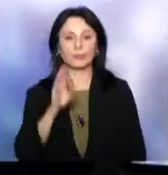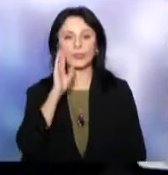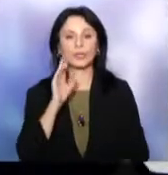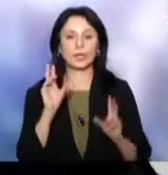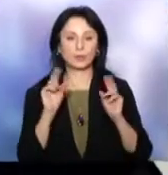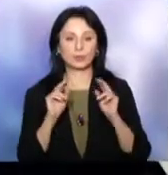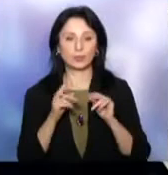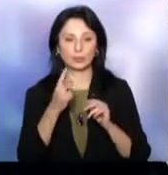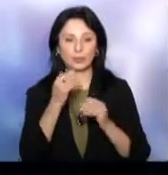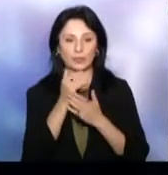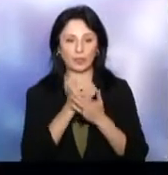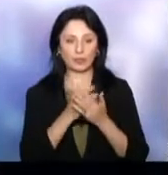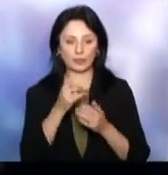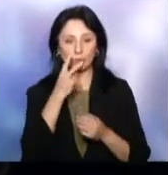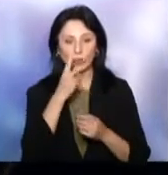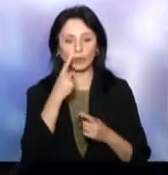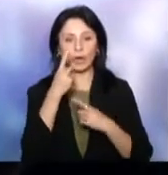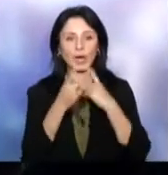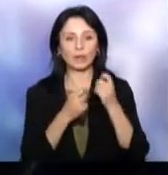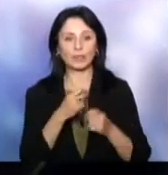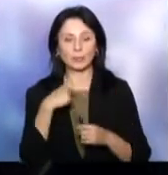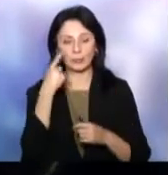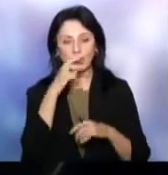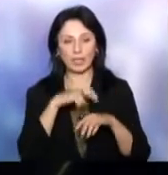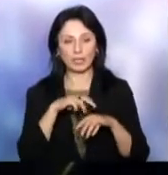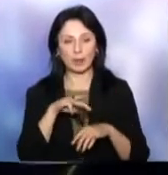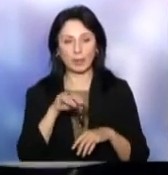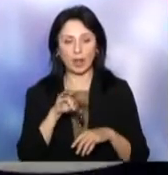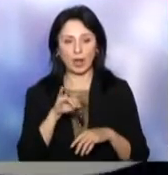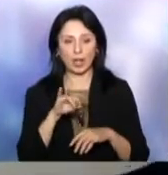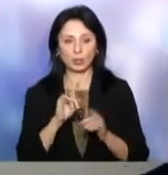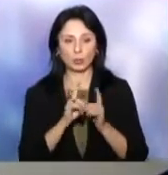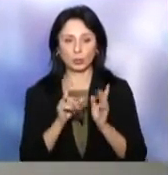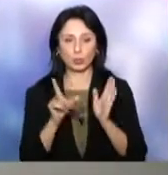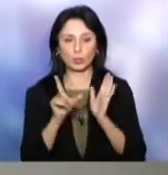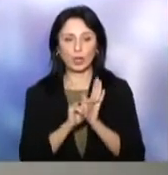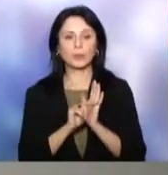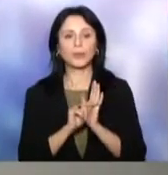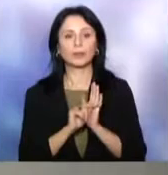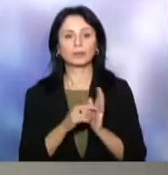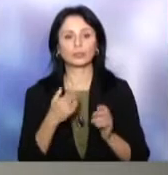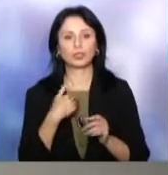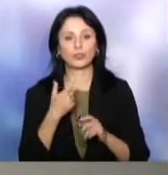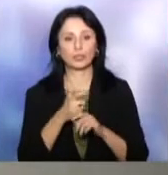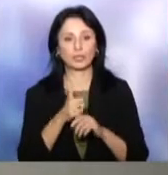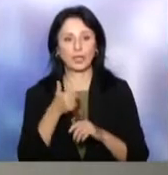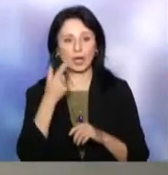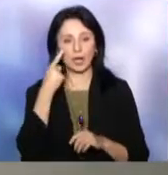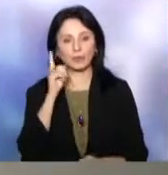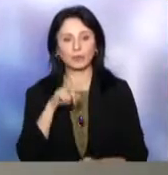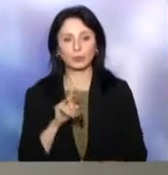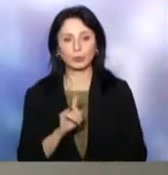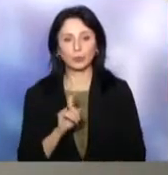გილამშვიდობისა. ეს პირველი არხია, თქვენ უყურებთ გადაცემას პირადი ექიმ მარი მალაზონია სურდო თარგმანით. ჩვენ ძალიან კარგად ვიცით,